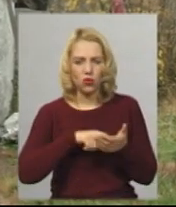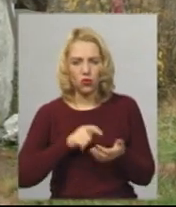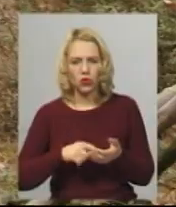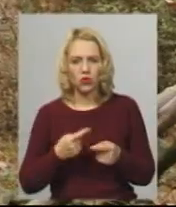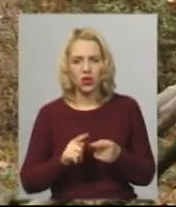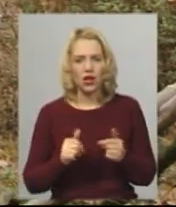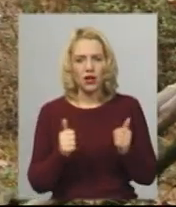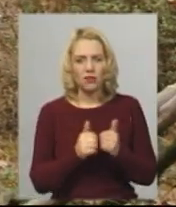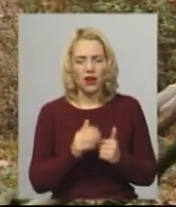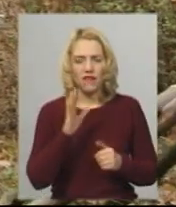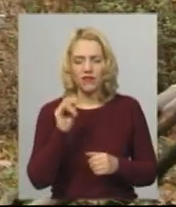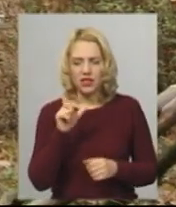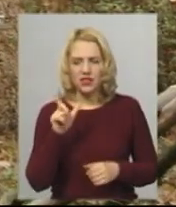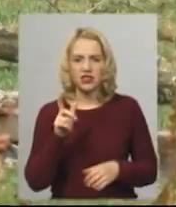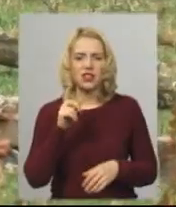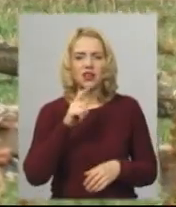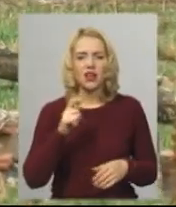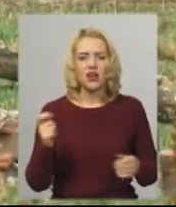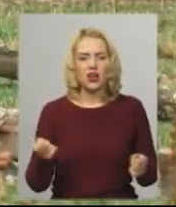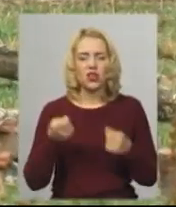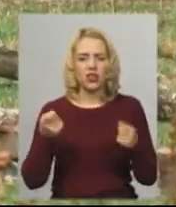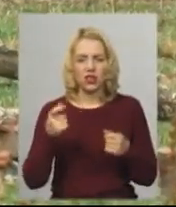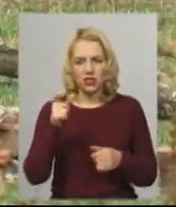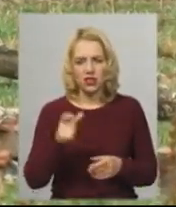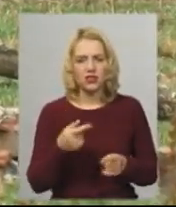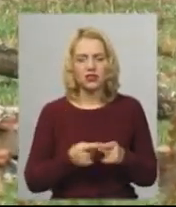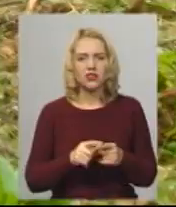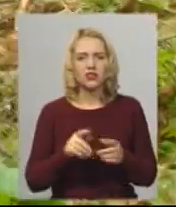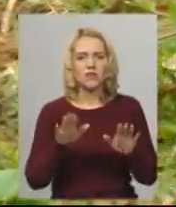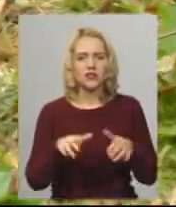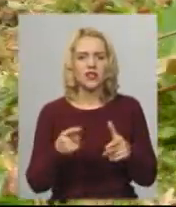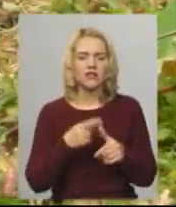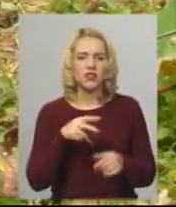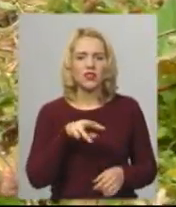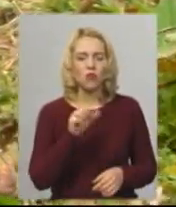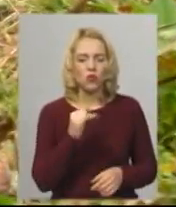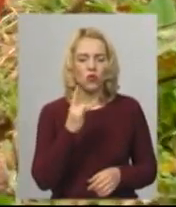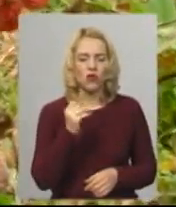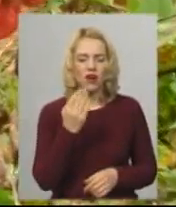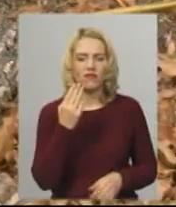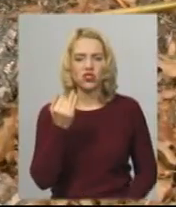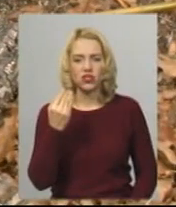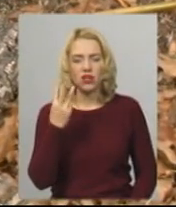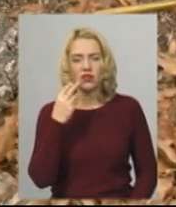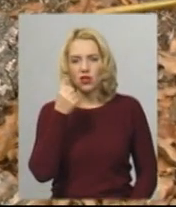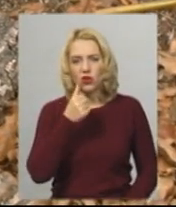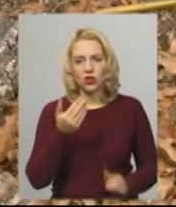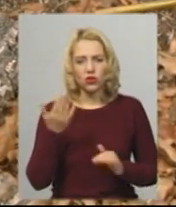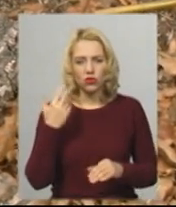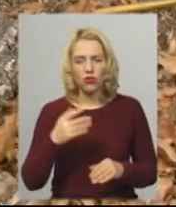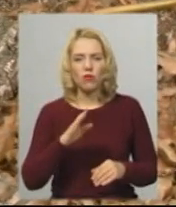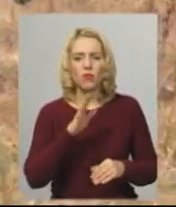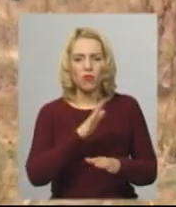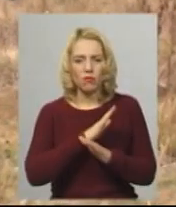стоїть віз, а в загоні пасеться кінь. Лісники називають це місце Муравщина. Живе тут Валентина Муравська. 3 роки тому помер господар, з яким вона прожила у